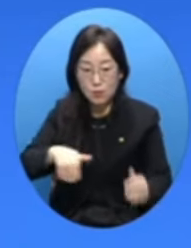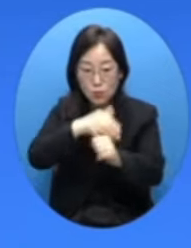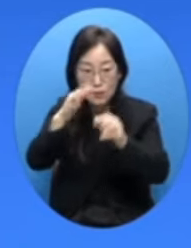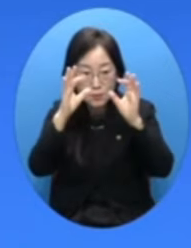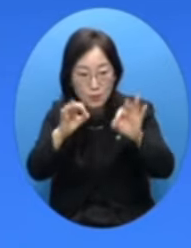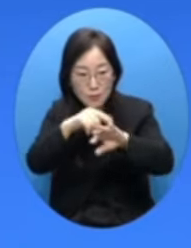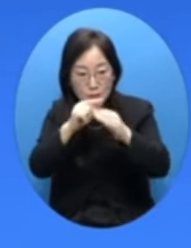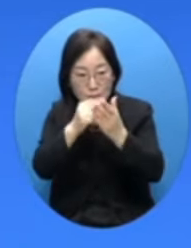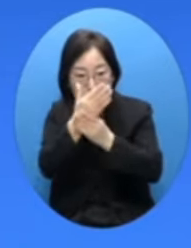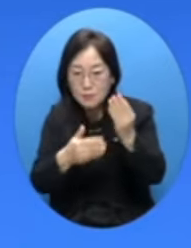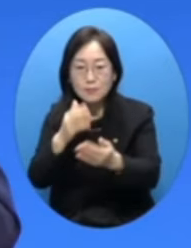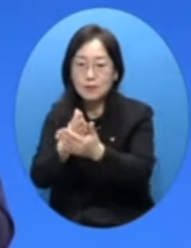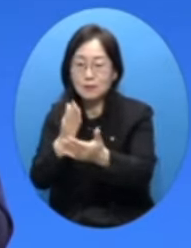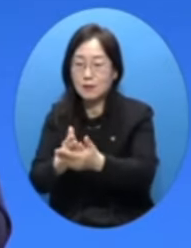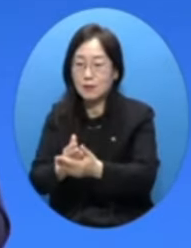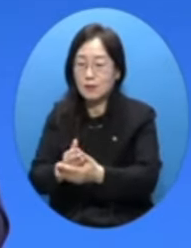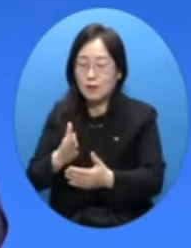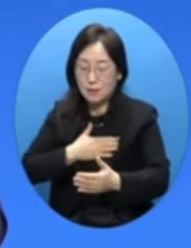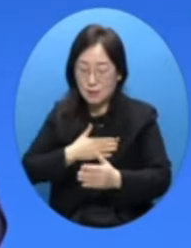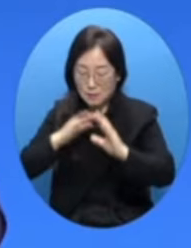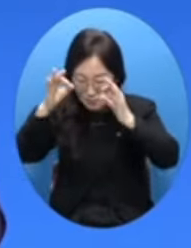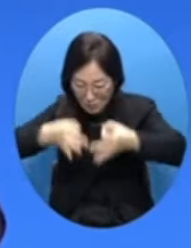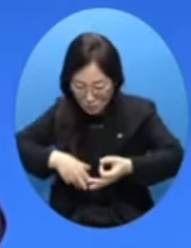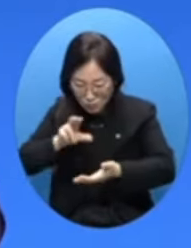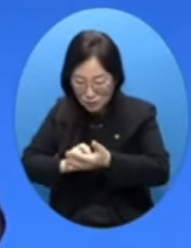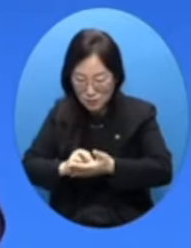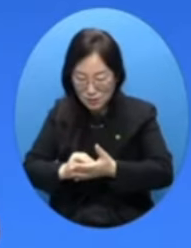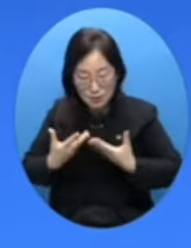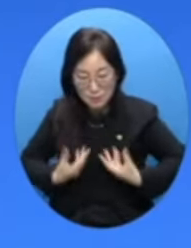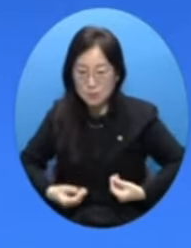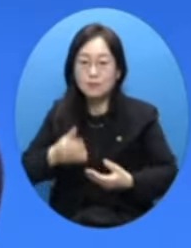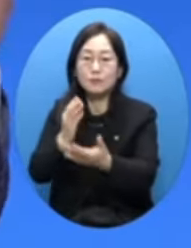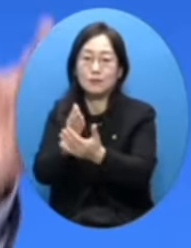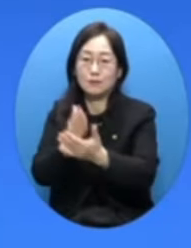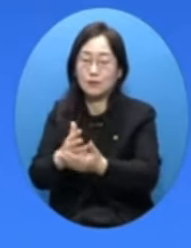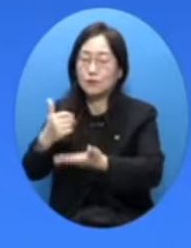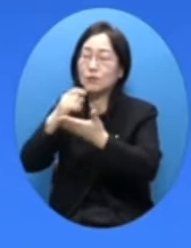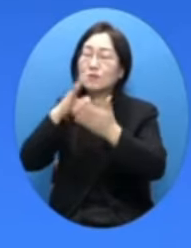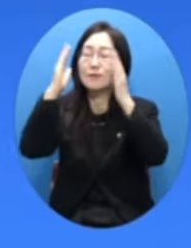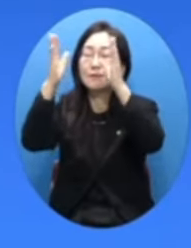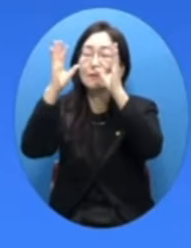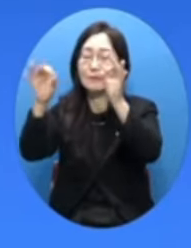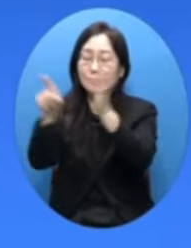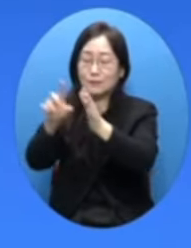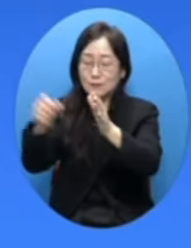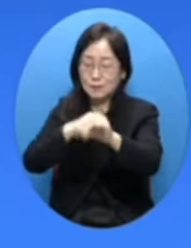바라보고 낙심하지 말고 내 있는 나의 문제를 바라보고 절망하지 말고 주님만